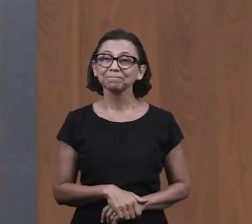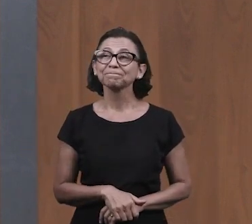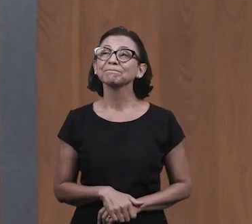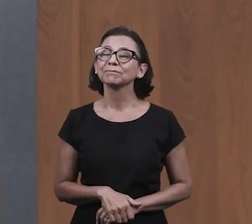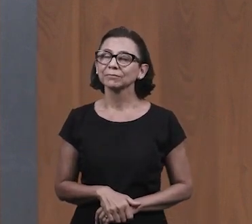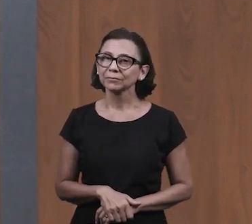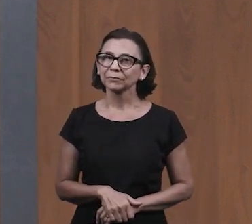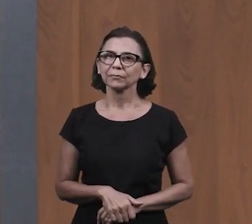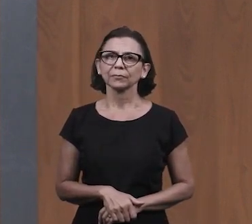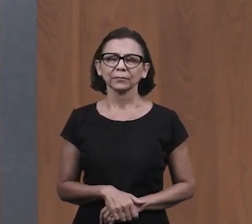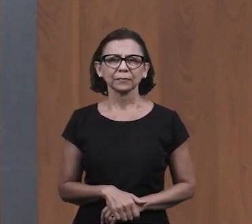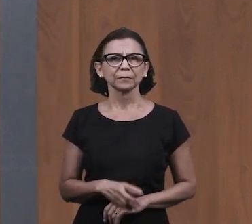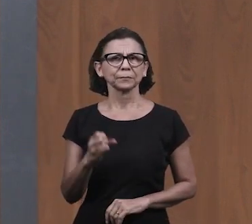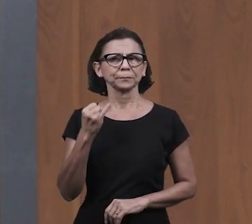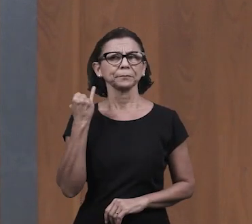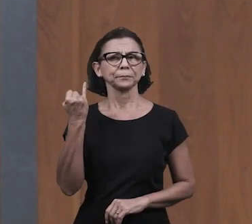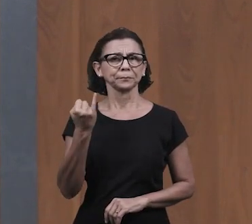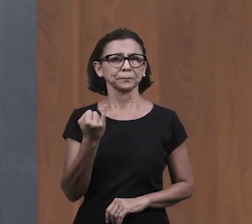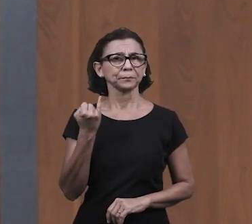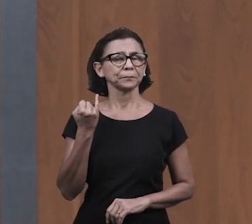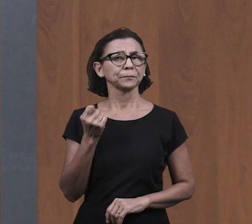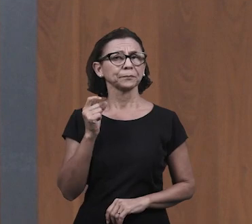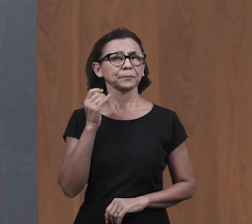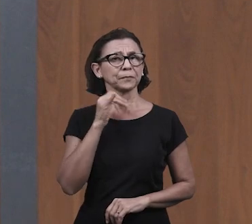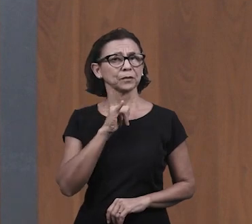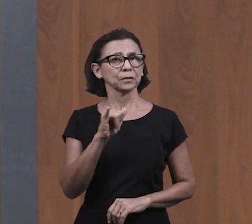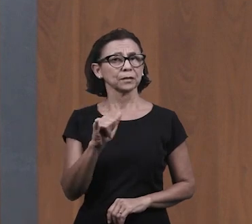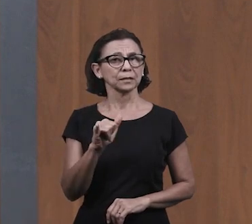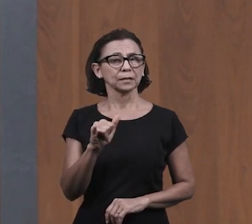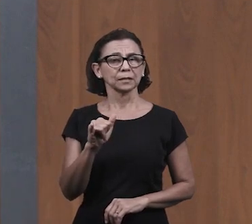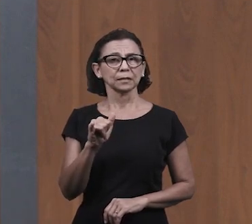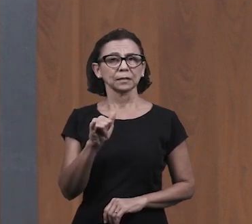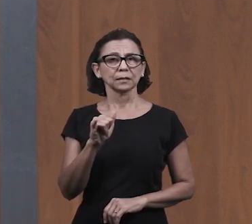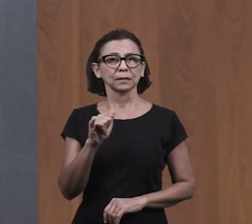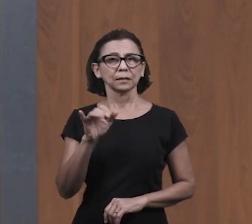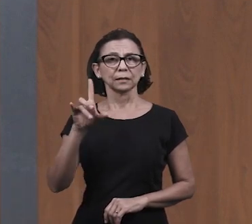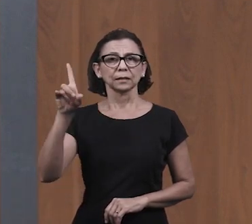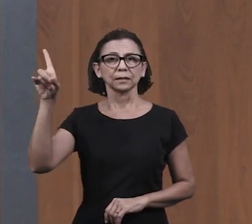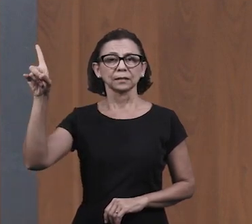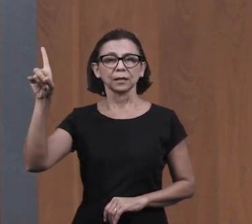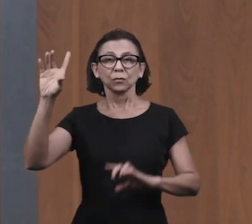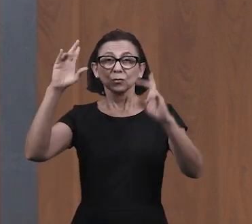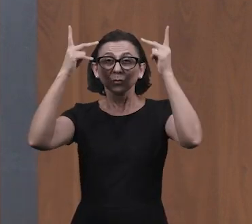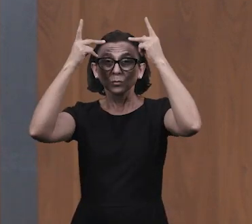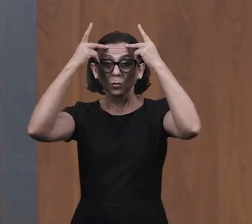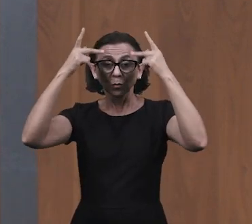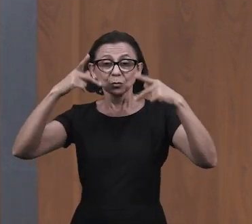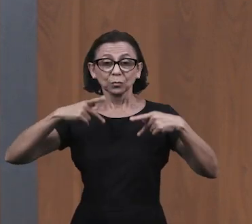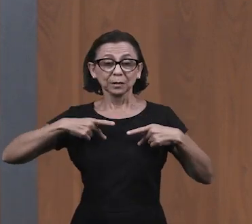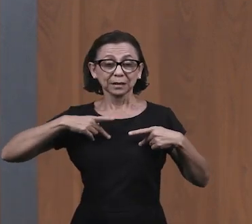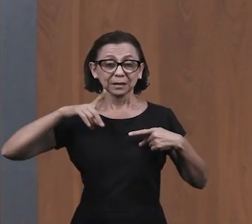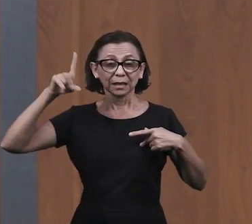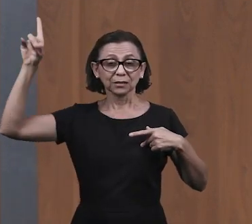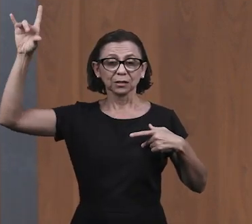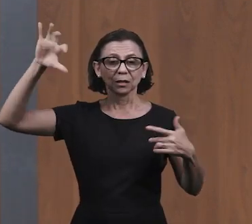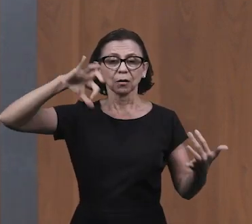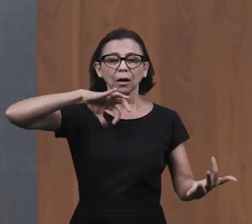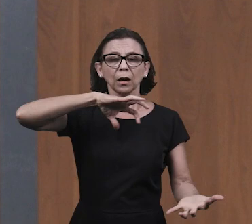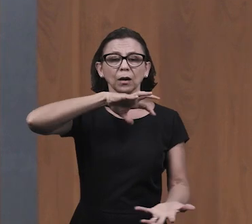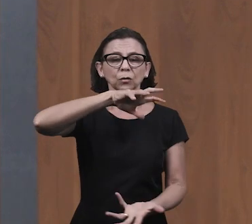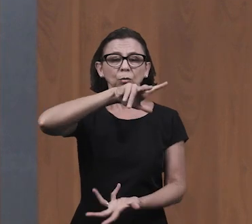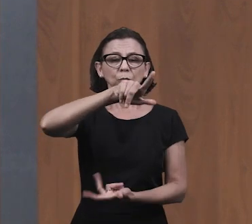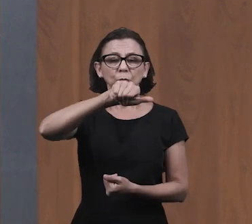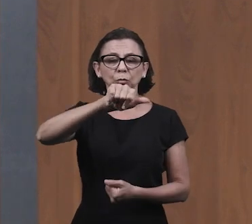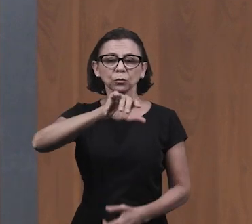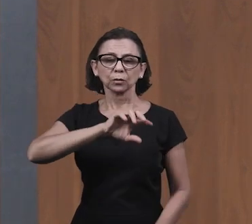dîner avec le Seigneur pour toujours. Il est important de rappeler que Dieu aime tous. Oui, c'est ça.